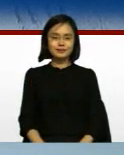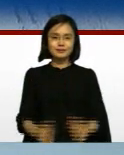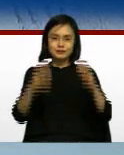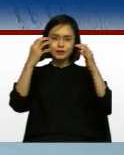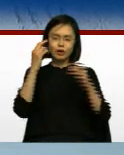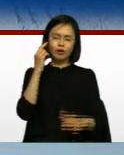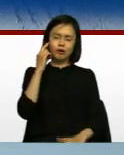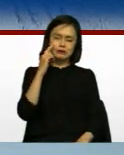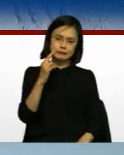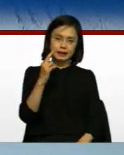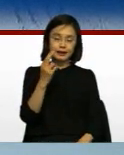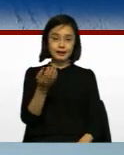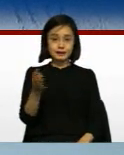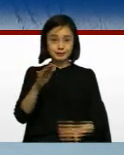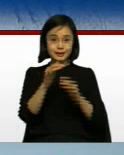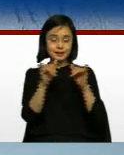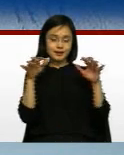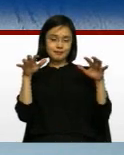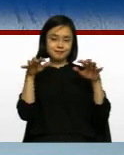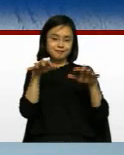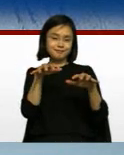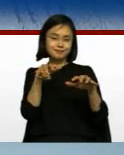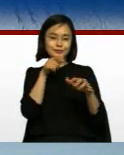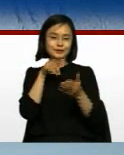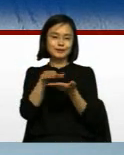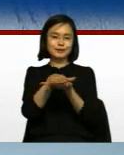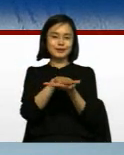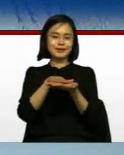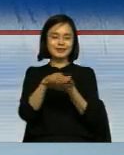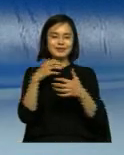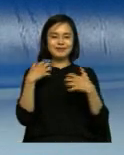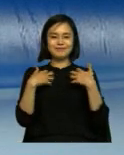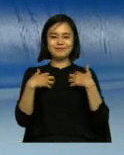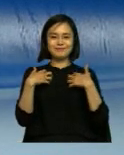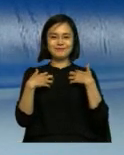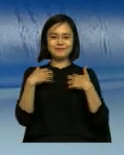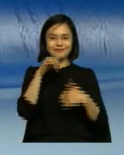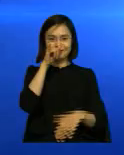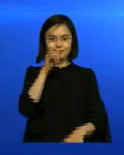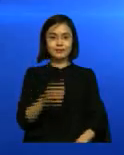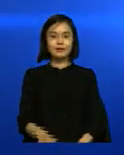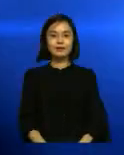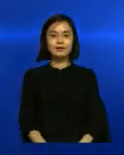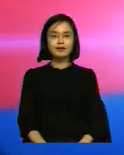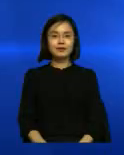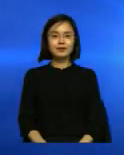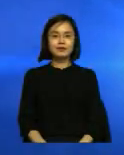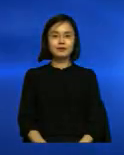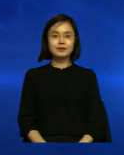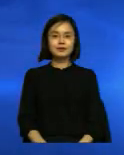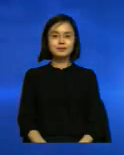아이들과 관광객들에게는 최고의 놀이터가 되었습니다. 보도에 신승훈 기자입니다.